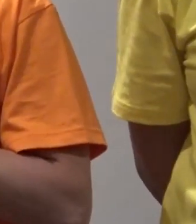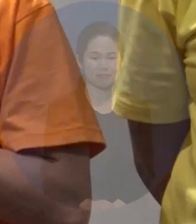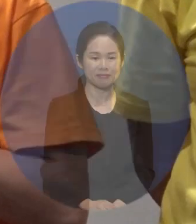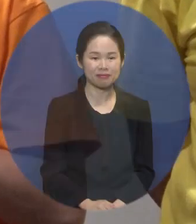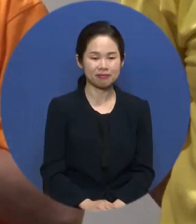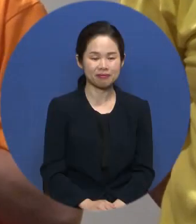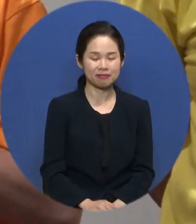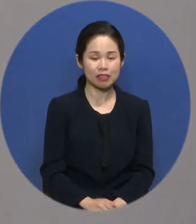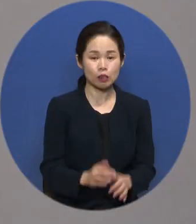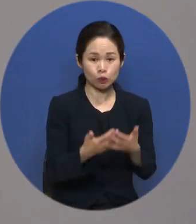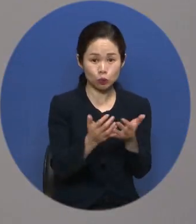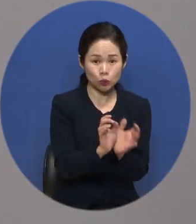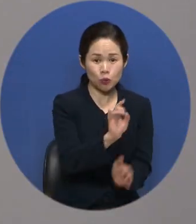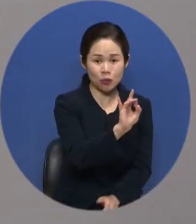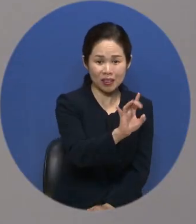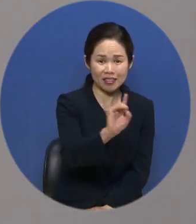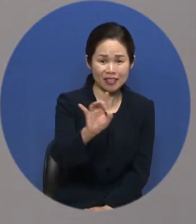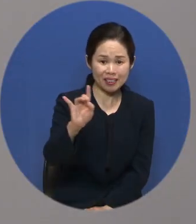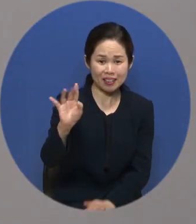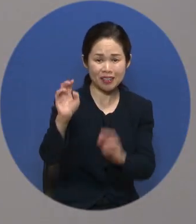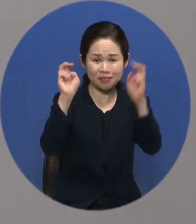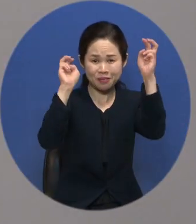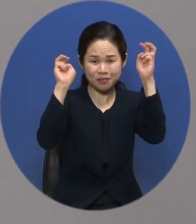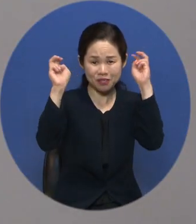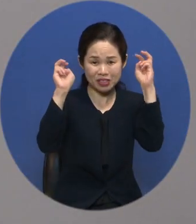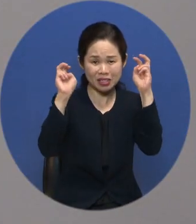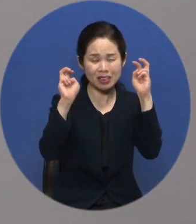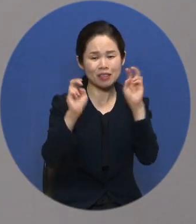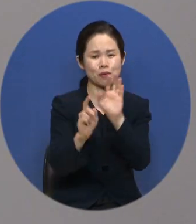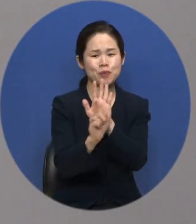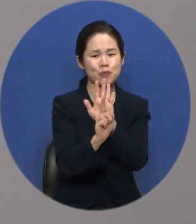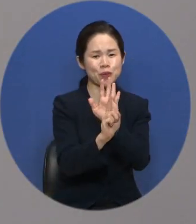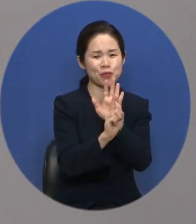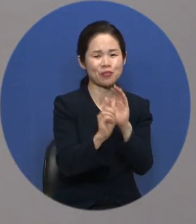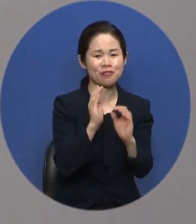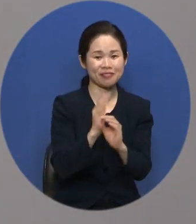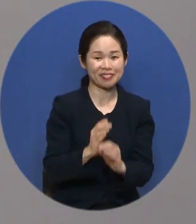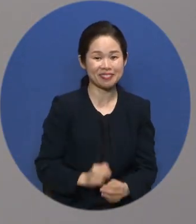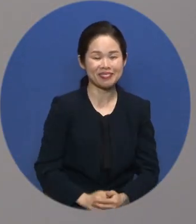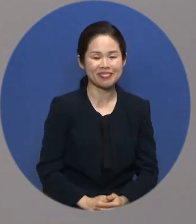각자의 방법으로 회사를 홍보하기 시작하는 학생들. 빨간색이 됐습니다. 네, 박수